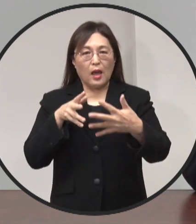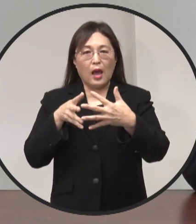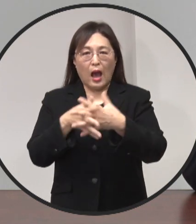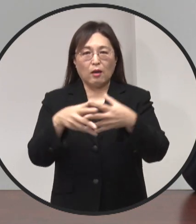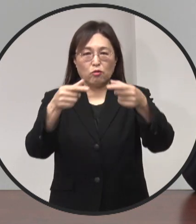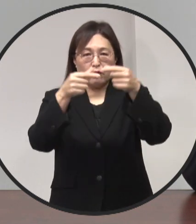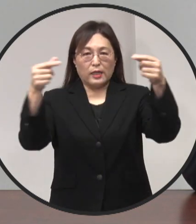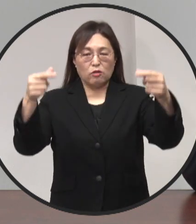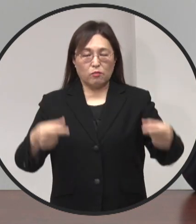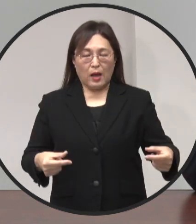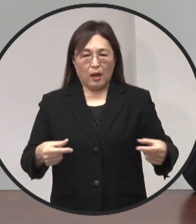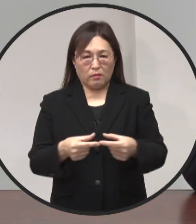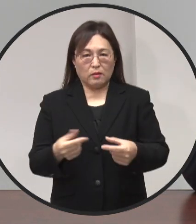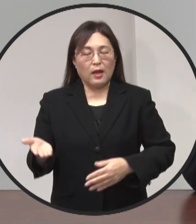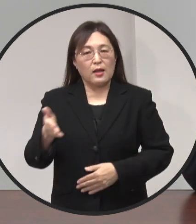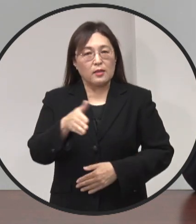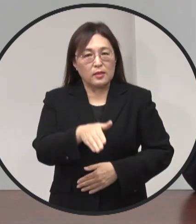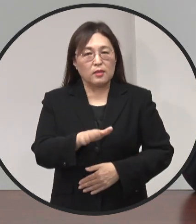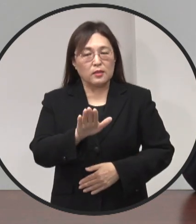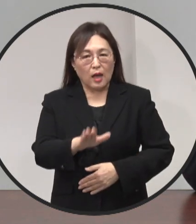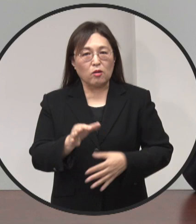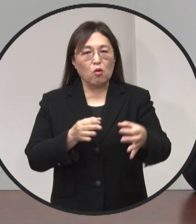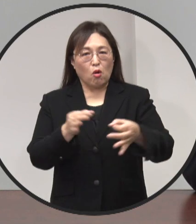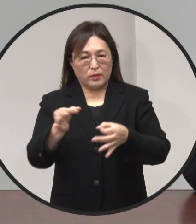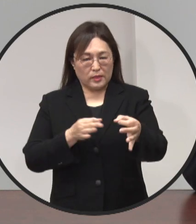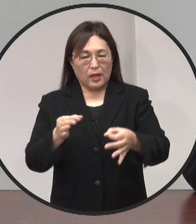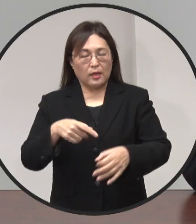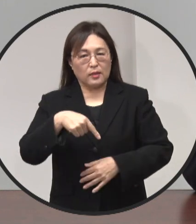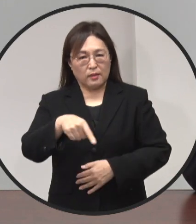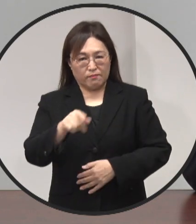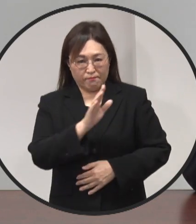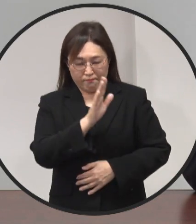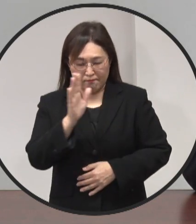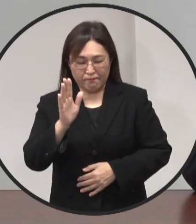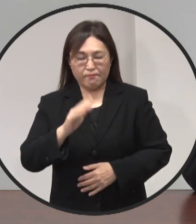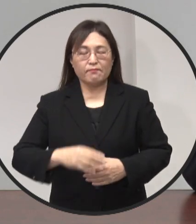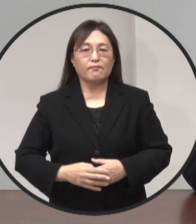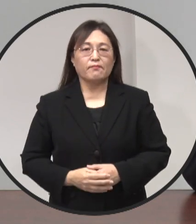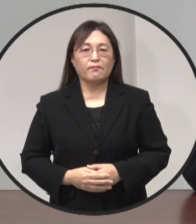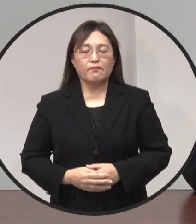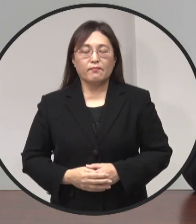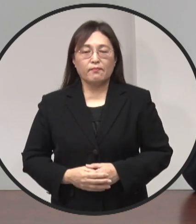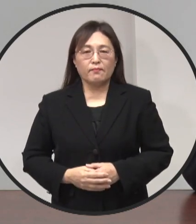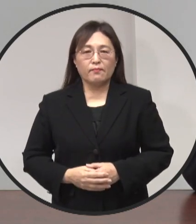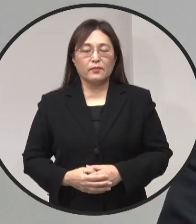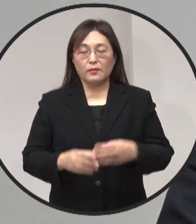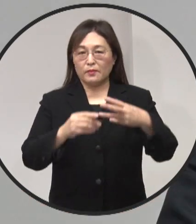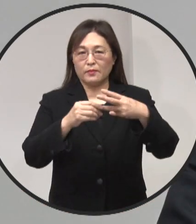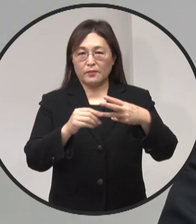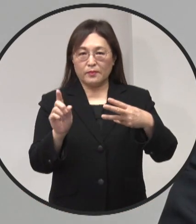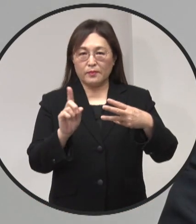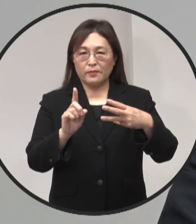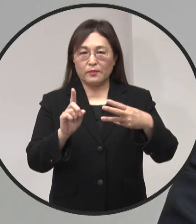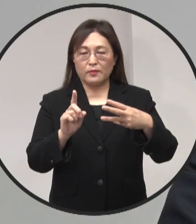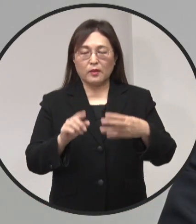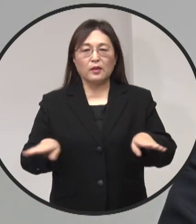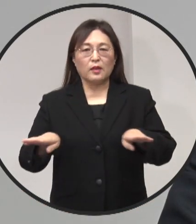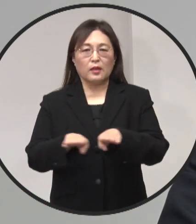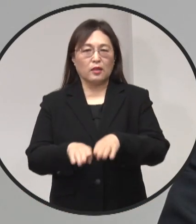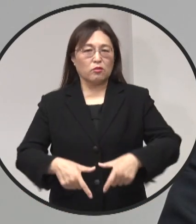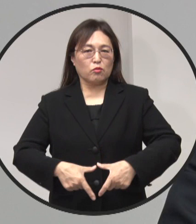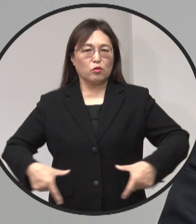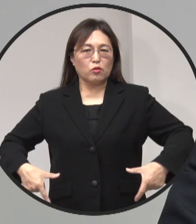などの飛沫帽子を行っているところを選んでいただくようお願いします3つ目は